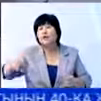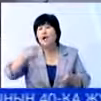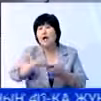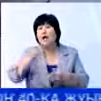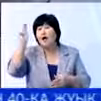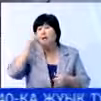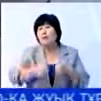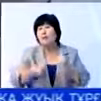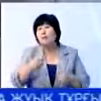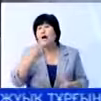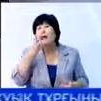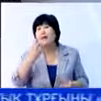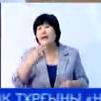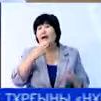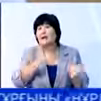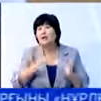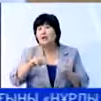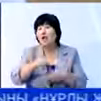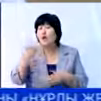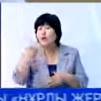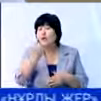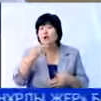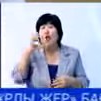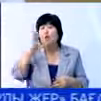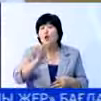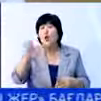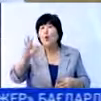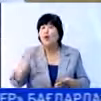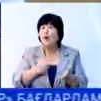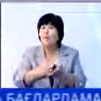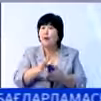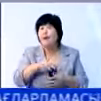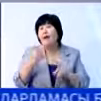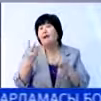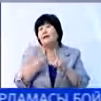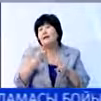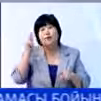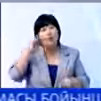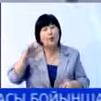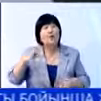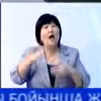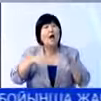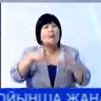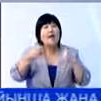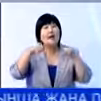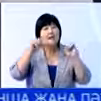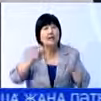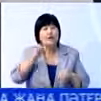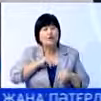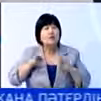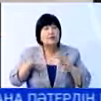білім бәсекесі 2 кезеңнен тұрды. Бірінші тур теориялық бағытта жүргізілсе, екіншісінде оқушылар практикалық жұмыспен